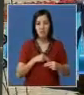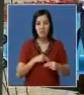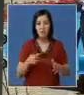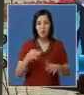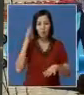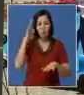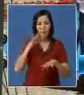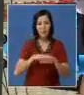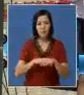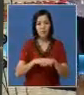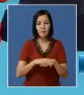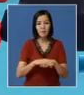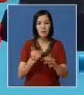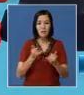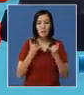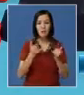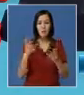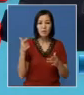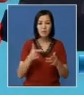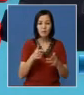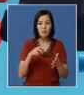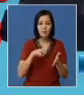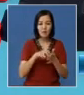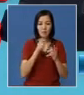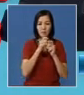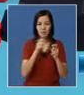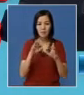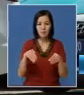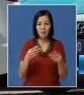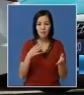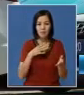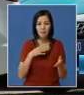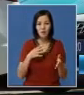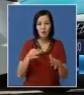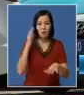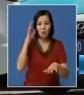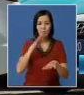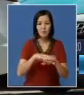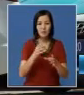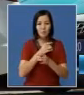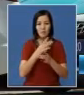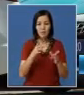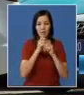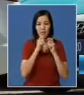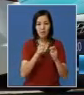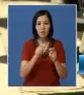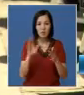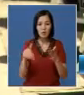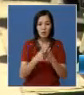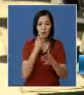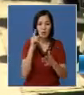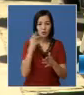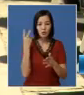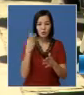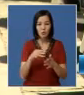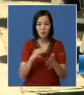облыс әкімінің арнайы құрмет грамотасы мен алғыс хаты табысталды. Сонымен қатар Амандық Баталов мерекелік тарту ретінде су жаңа 130